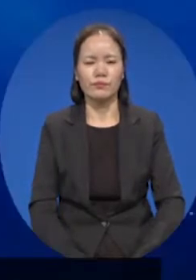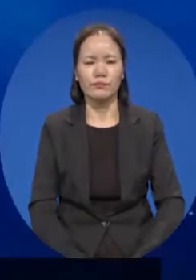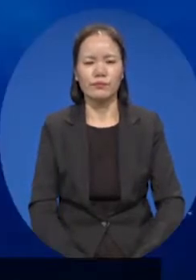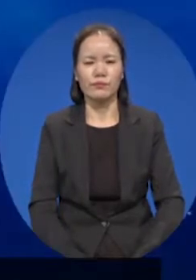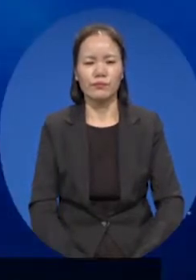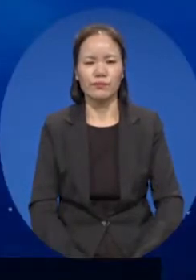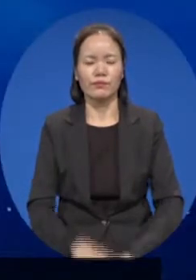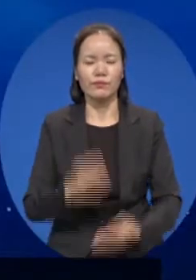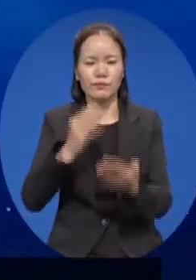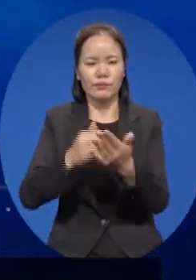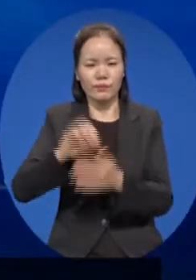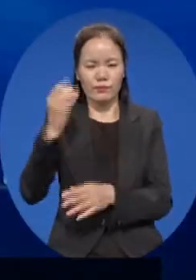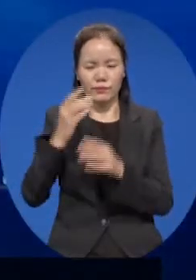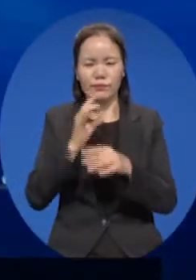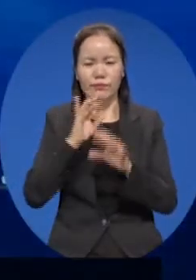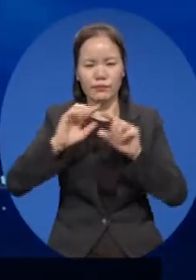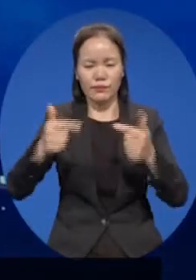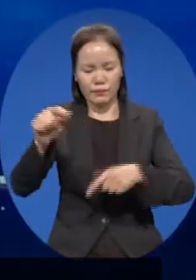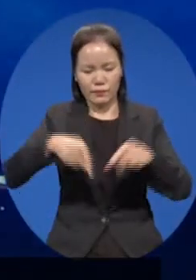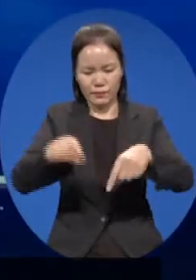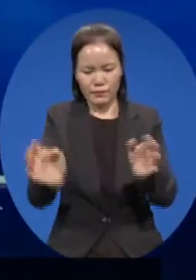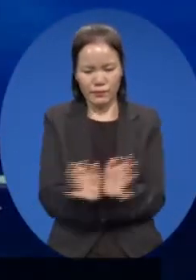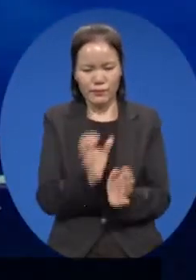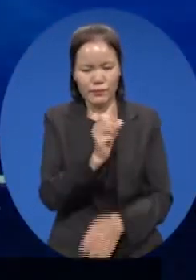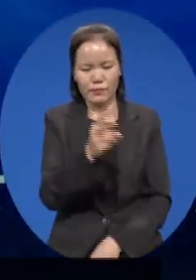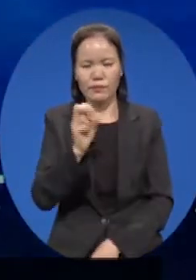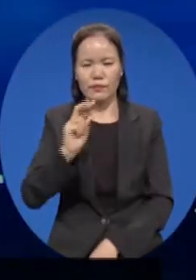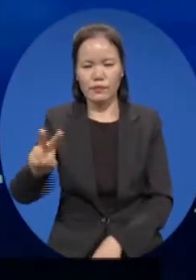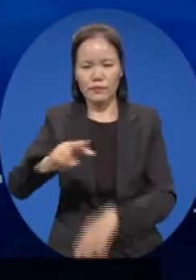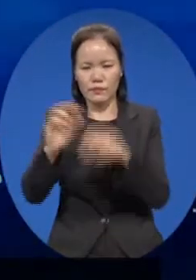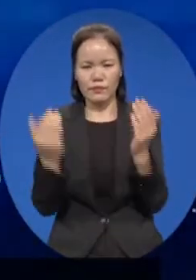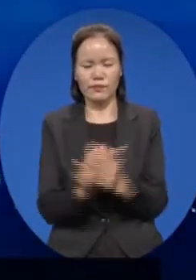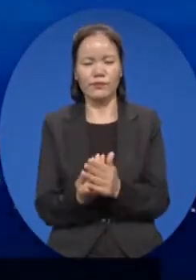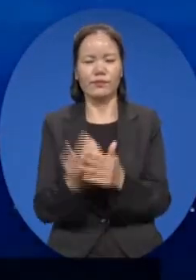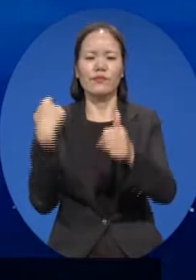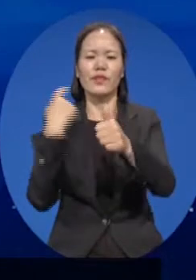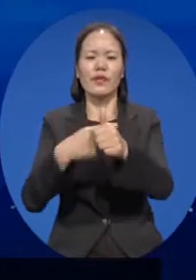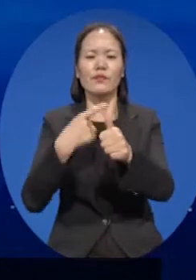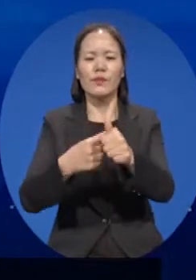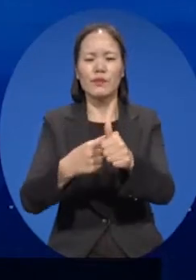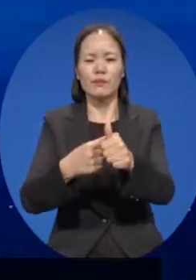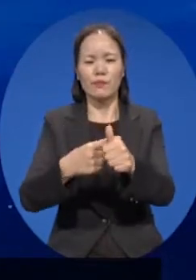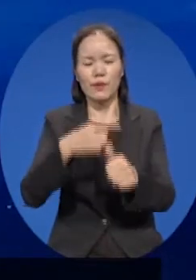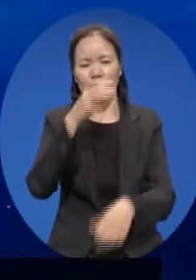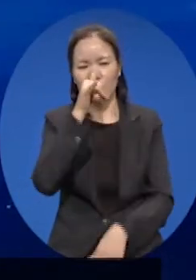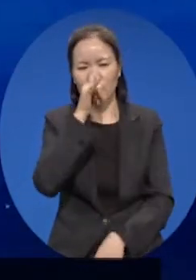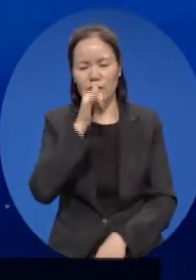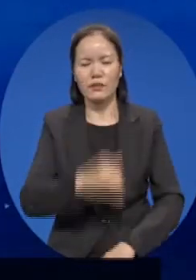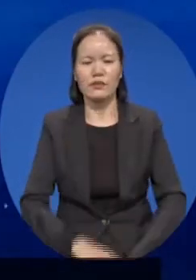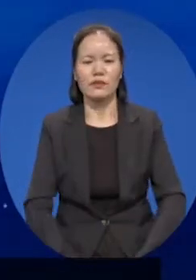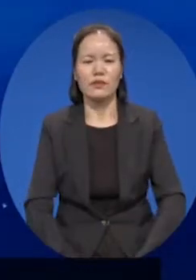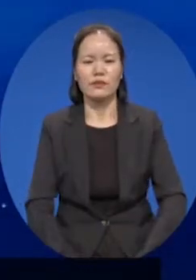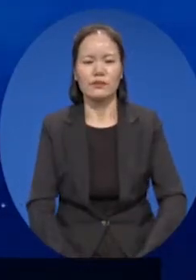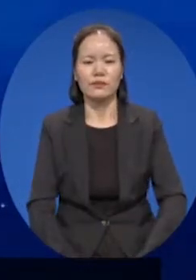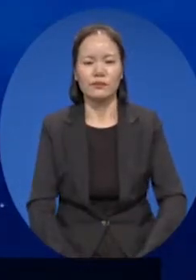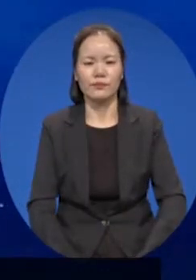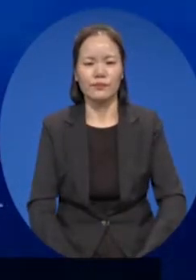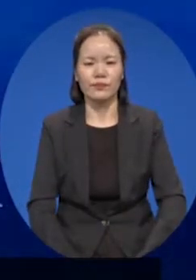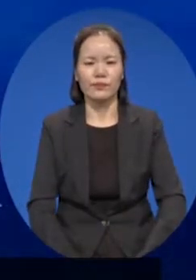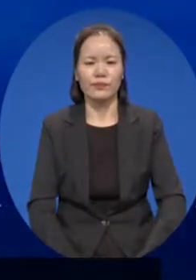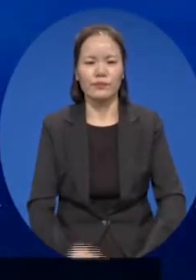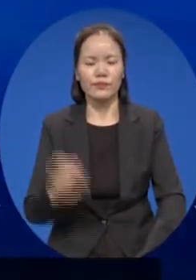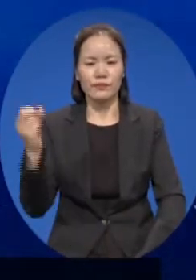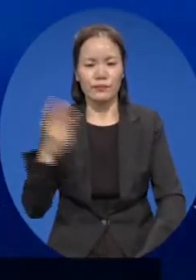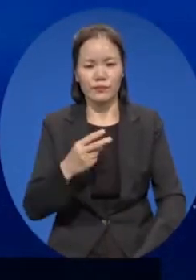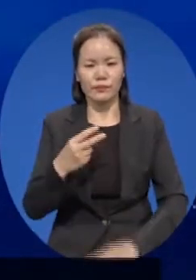뭐 언론뿐 아니라 정치권 특히 여야 모두에서도 이 비판의 목소리는 나오고 있는 중이기도 합니다. 아울러 또